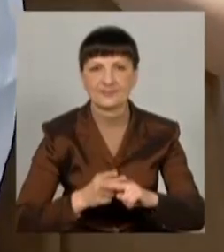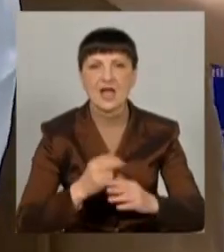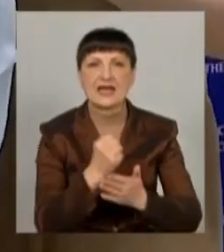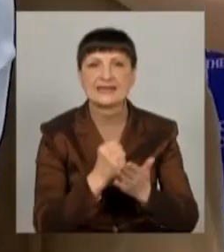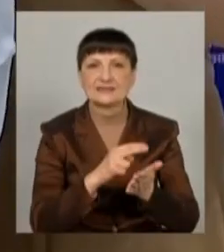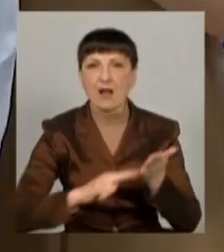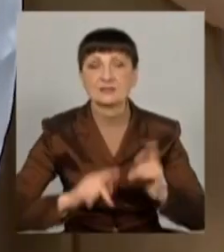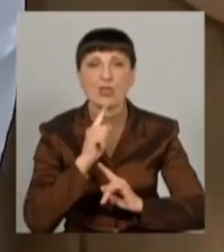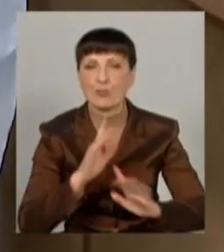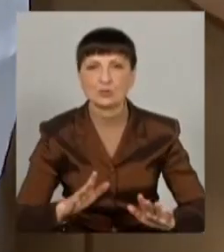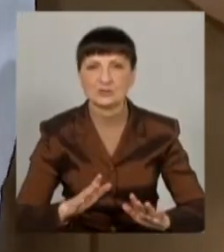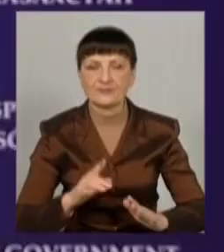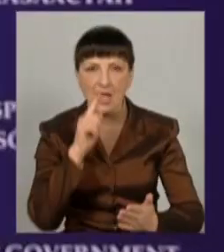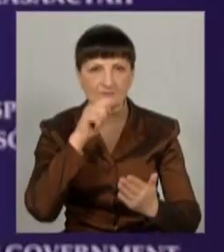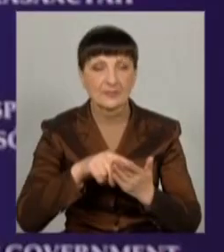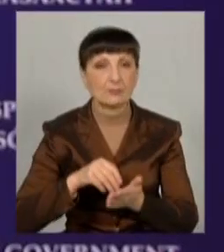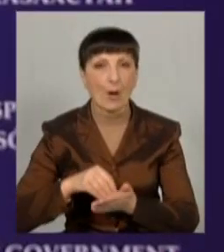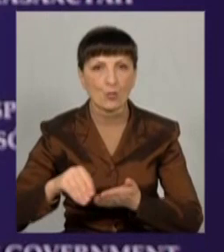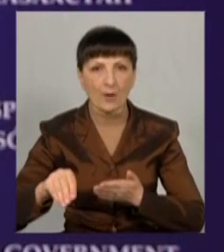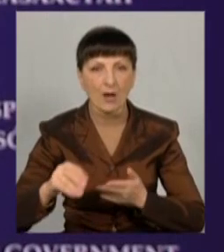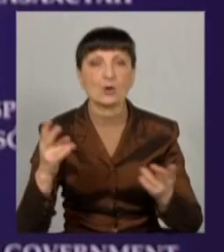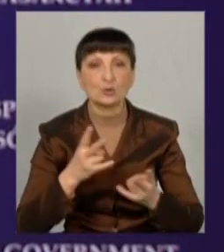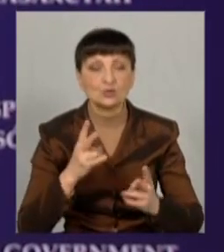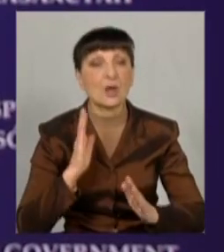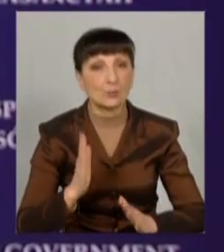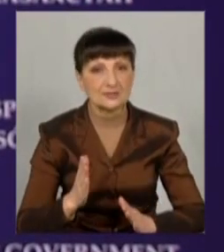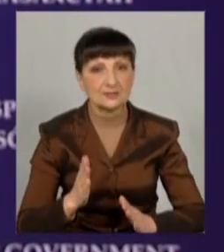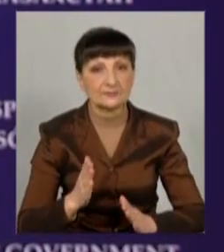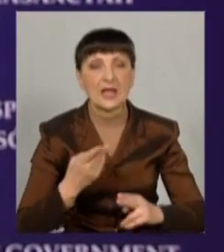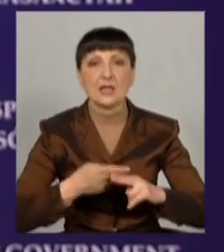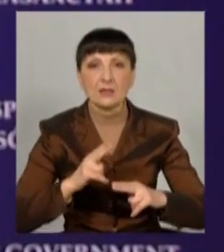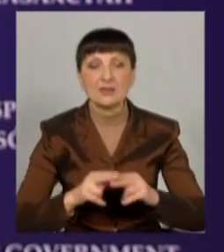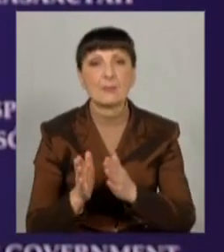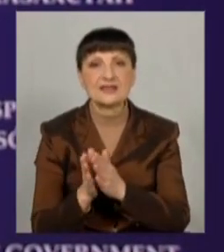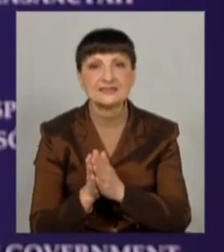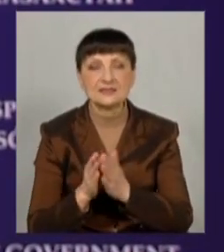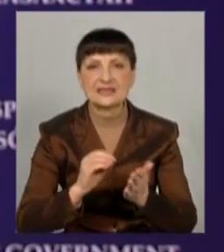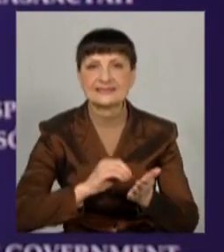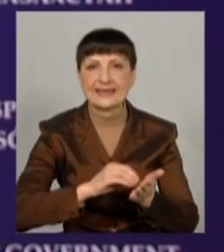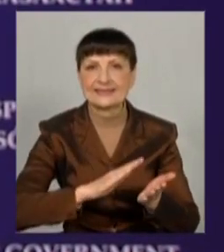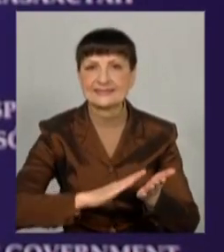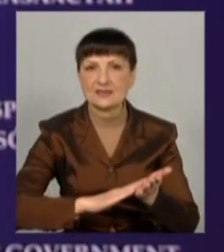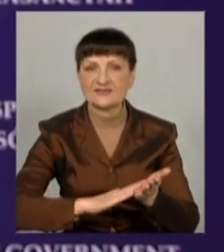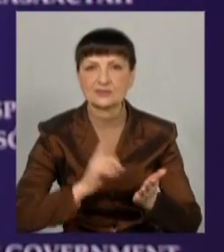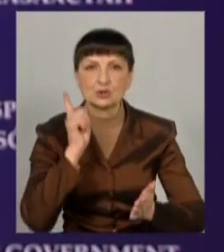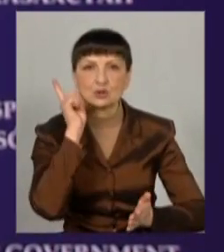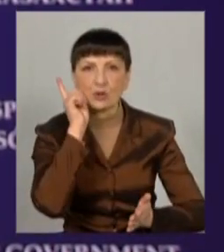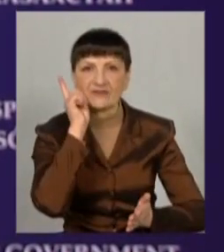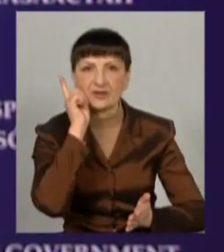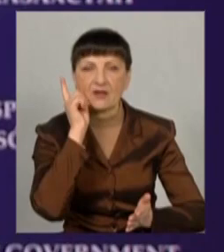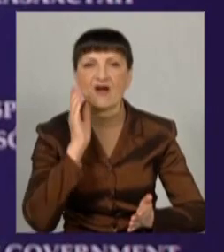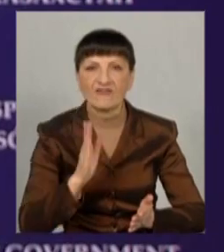будет произведена. В момент покупки нужно будет именно просить зарегистрировать мобильный телефон